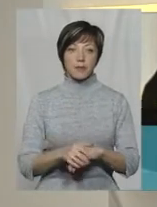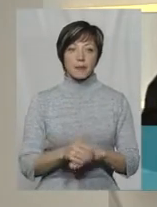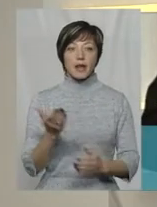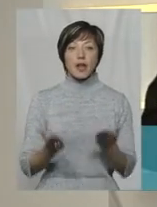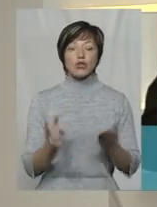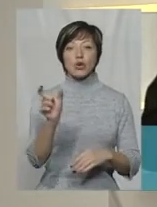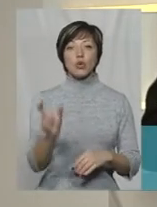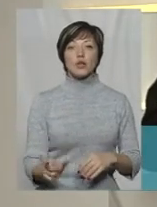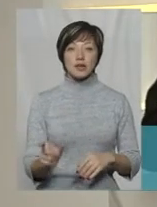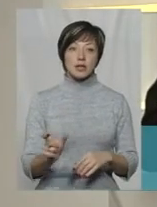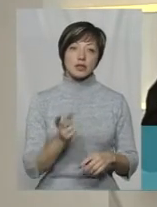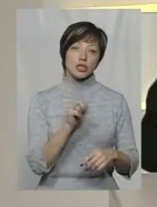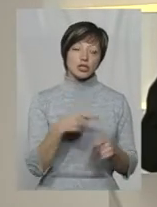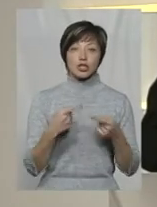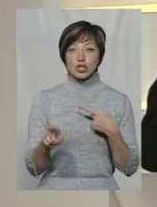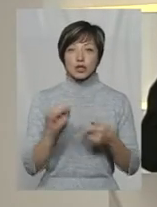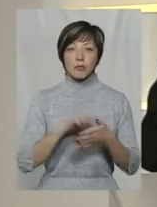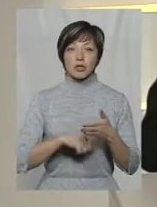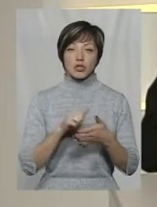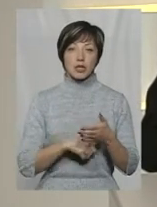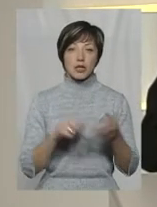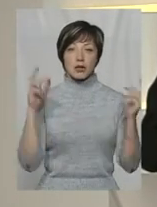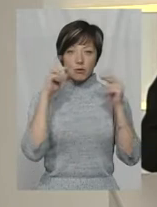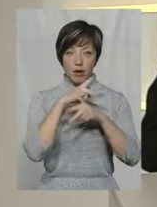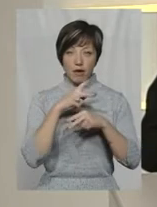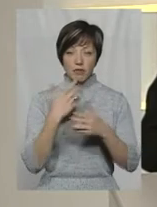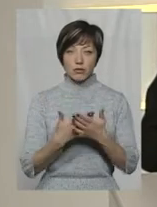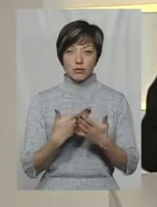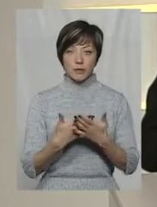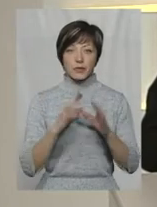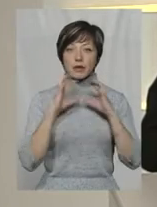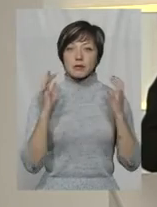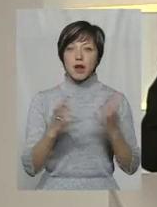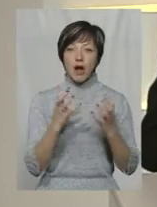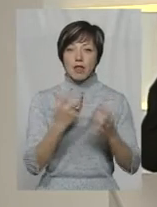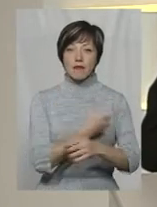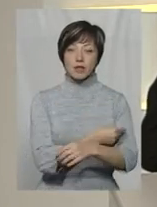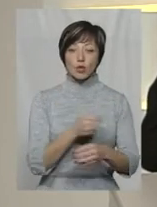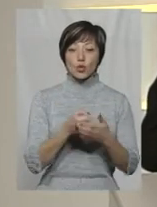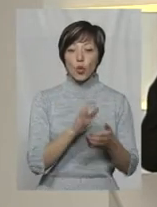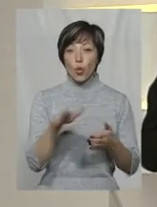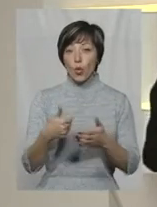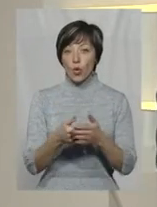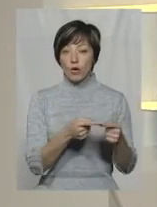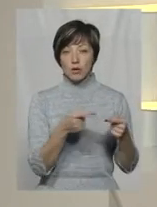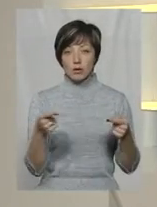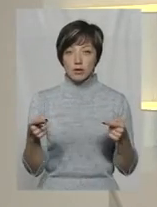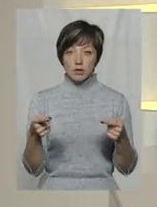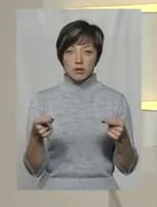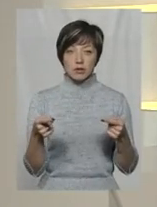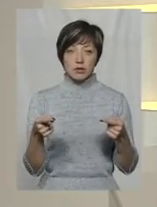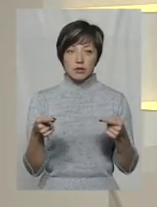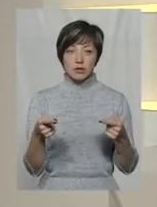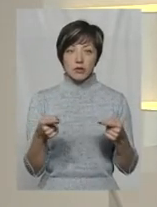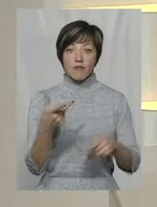людина з тих чи інших причин неправильно зберігала вакцину до того часу, як її